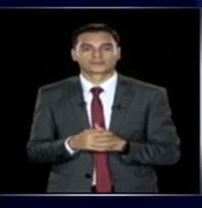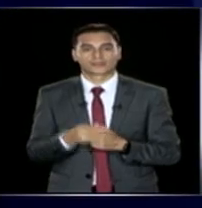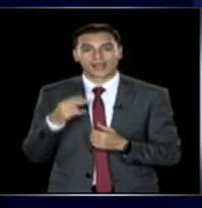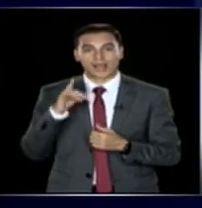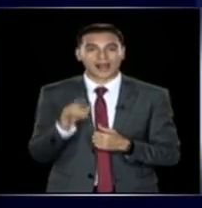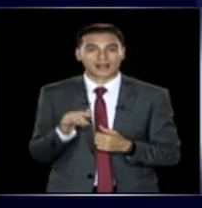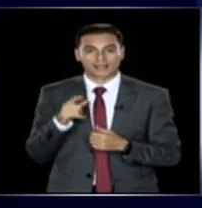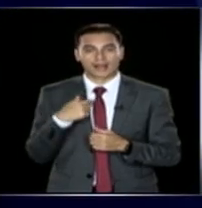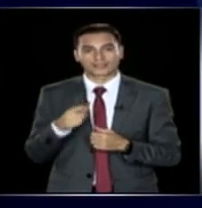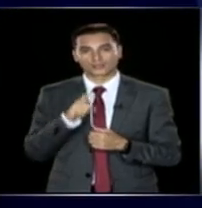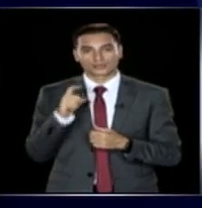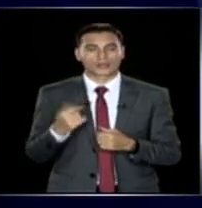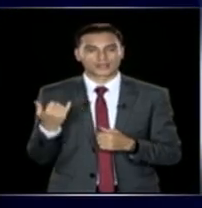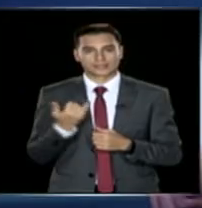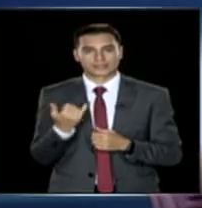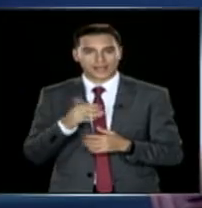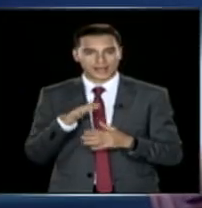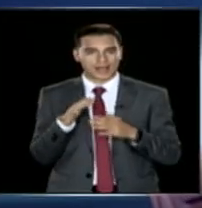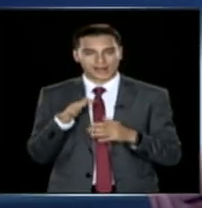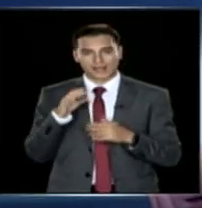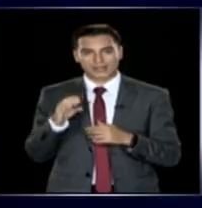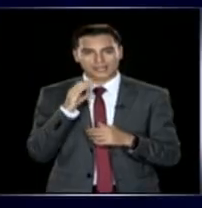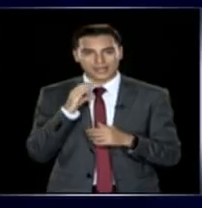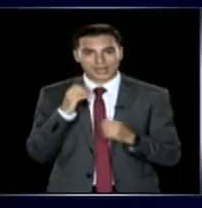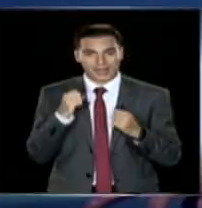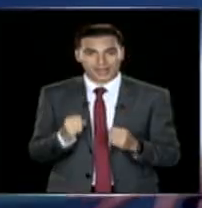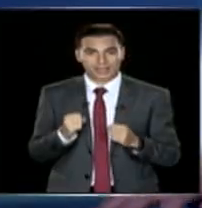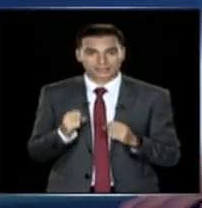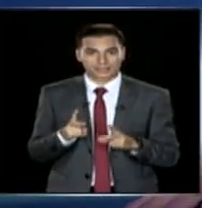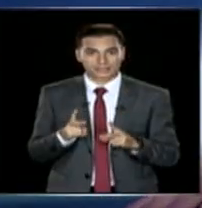علي هسألك سؤال دلوقتي، جاهز؟